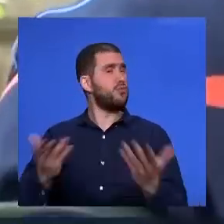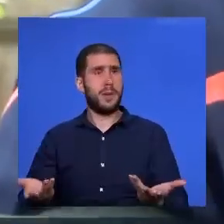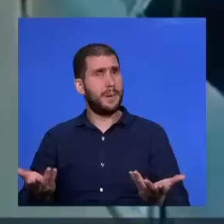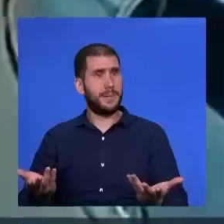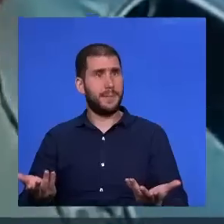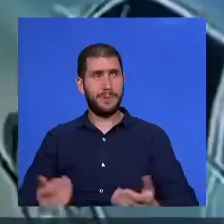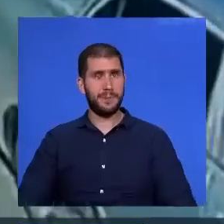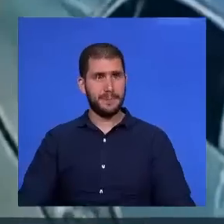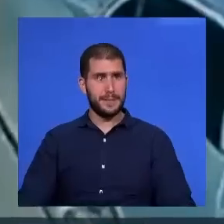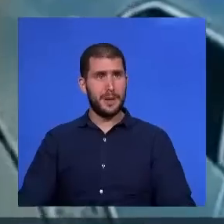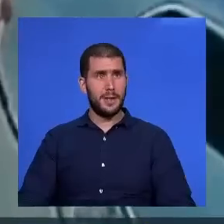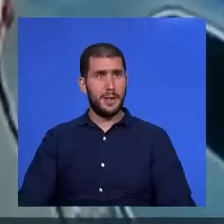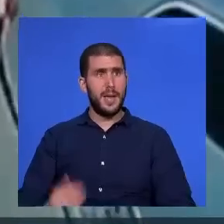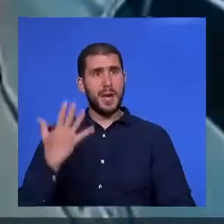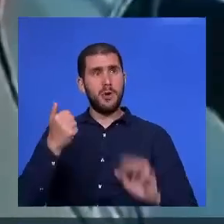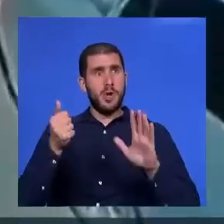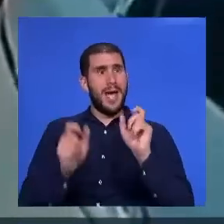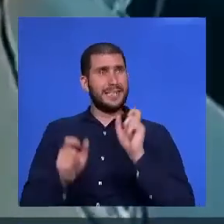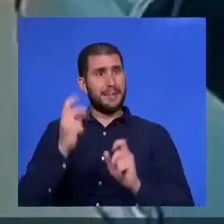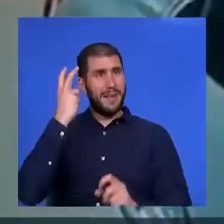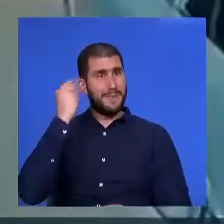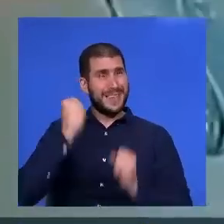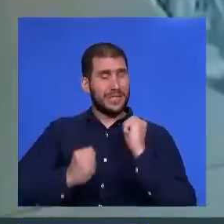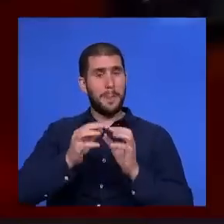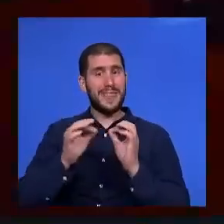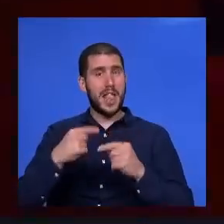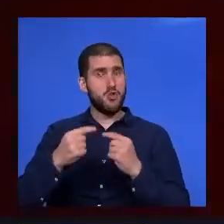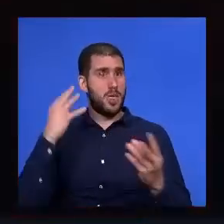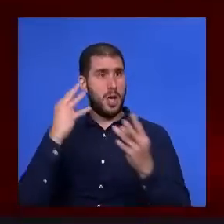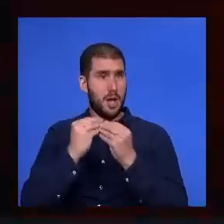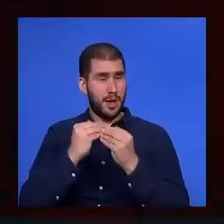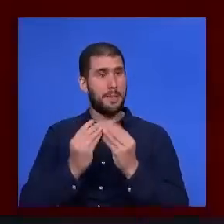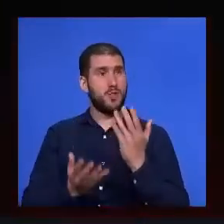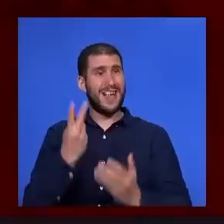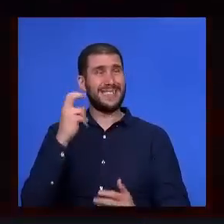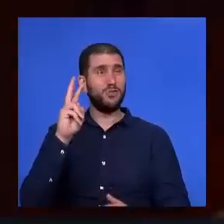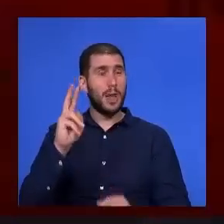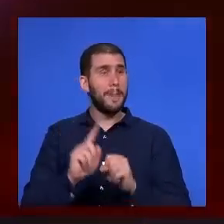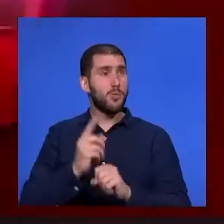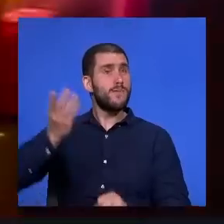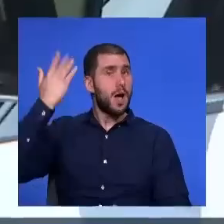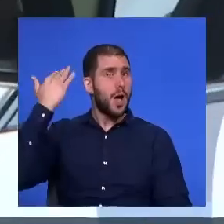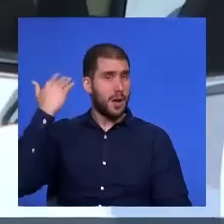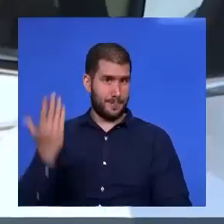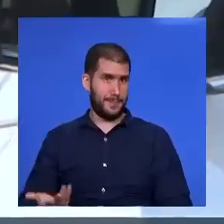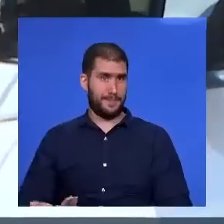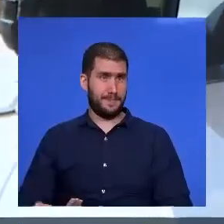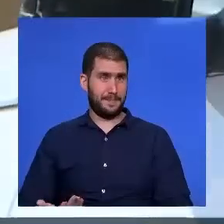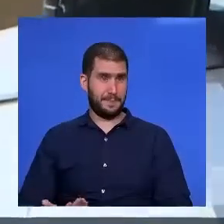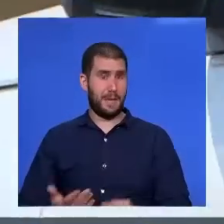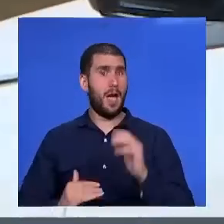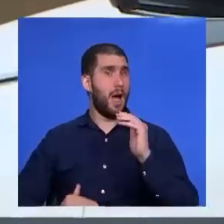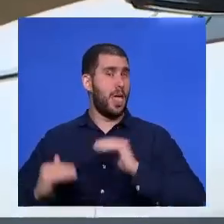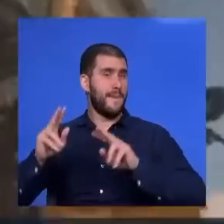לפירוק ממשלה. 56 אזרחים ערבים נרצחו מתחילת השנה, לעומת 22 בתקופה המקבילה אשתקד.